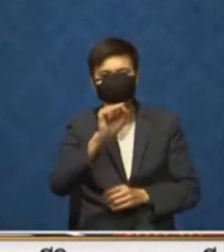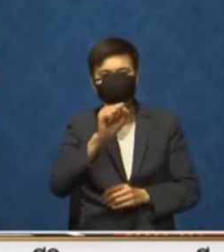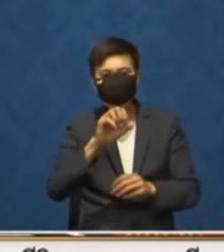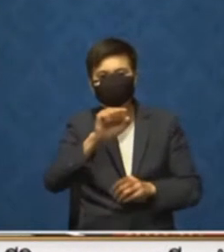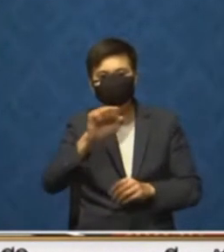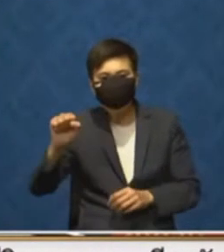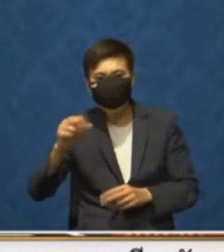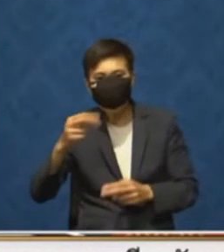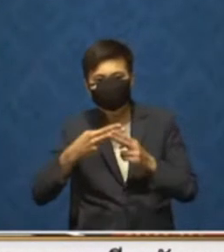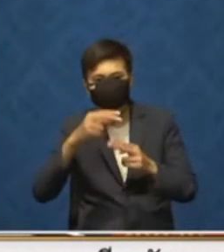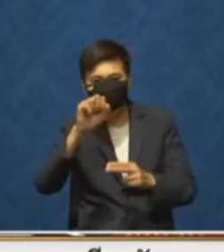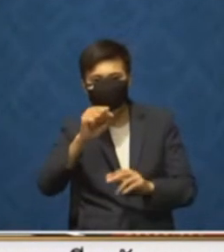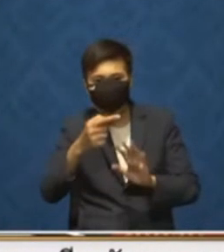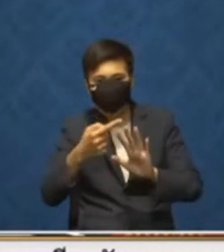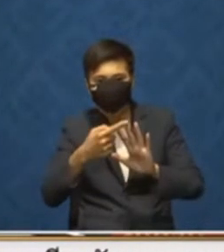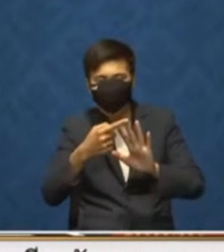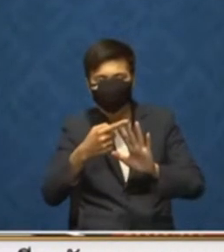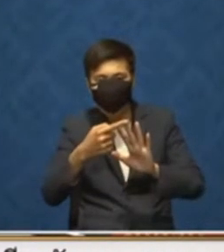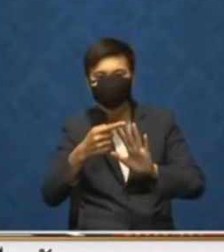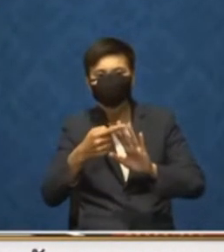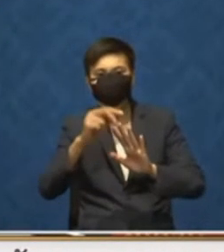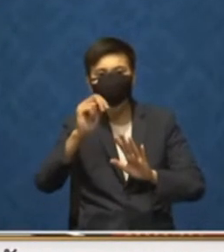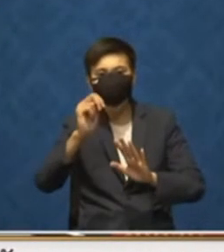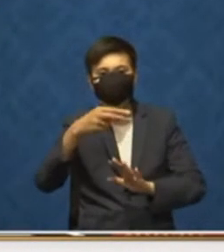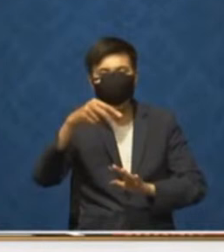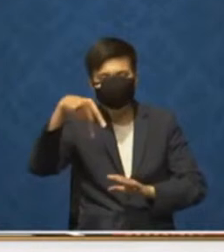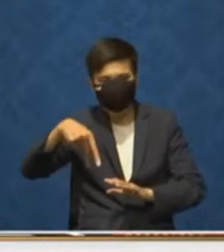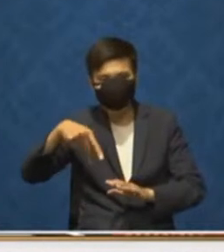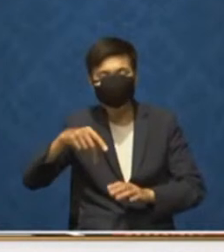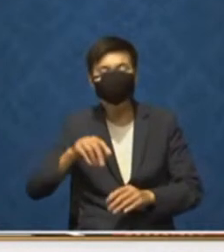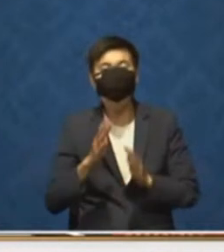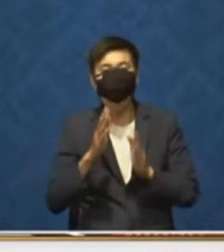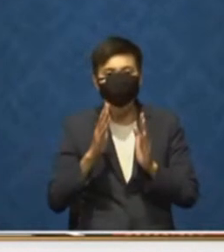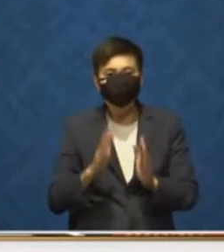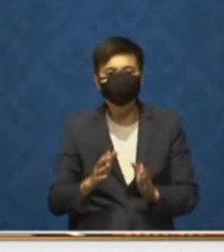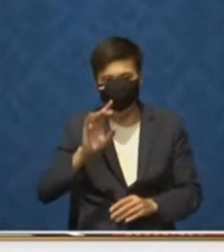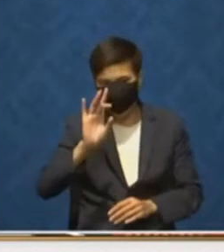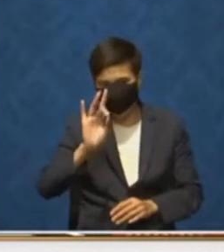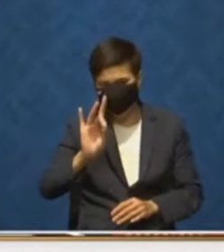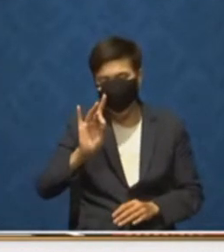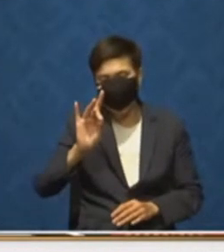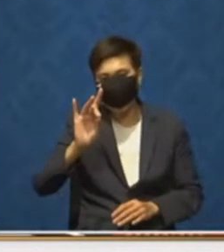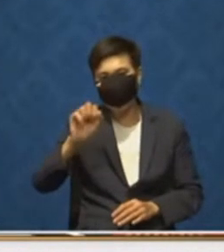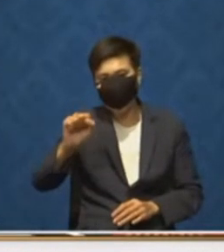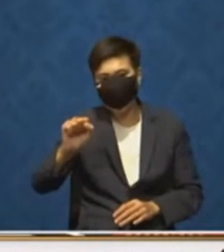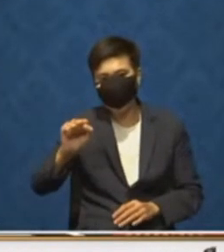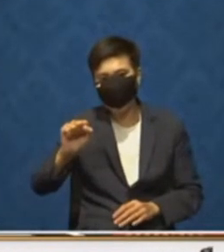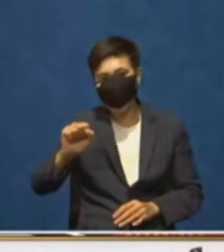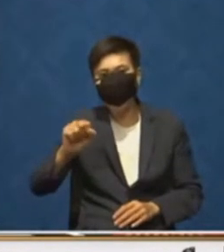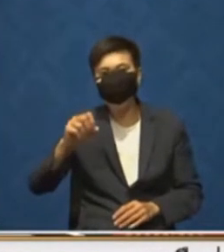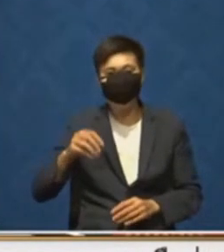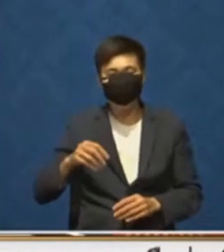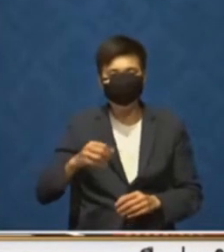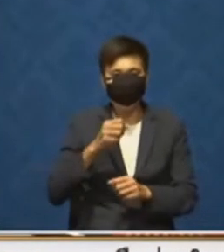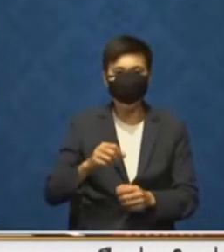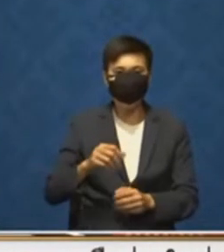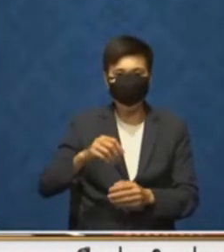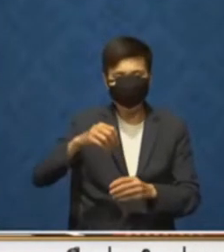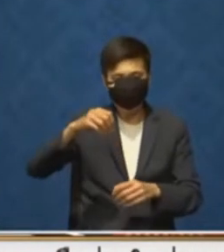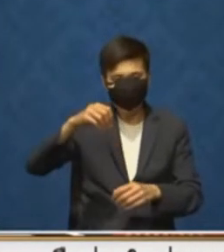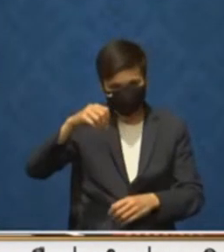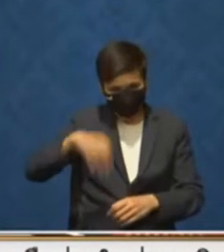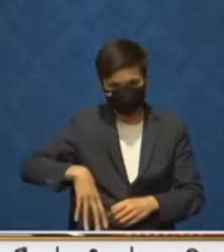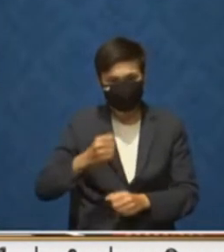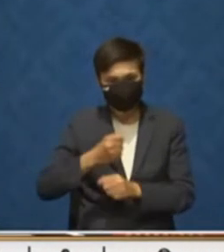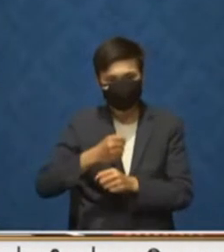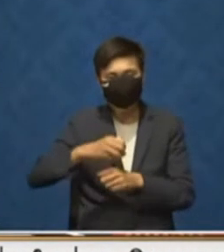ครับบอกมาแปดแสนกว่าคนนะครับที่อาจจะต้องตกงานจากอุตสาหกรรมไอทีวีที่ประเทศไทยไล่กวดไม่ทัน